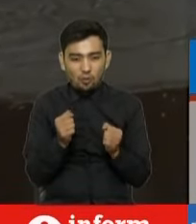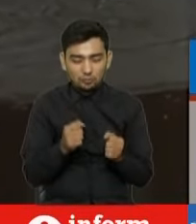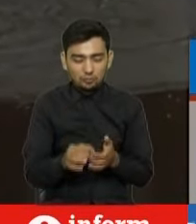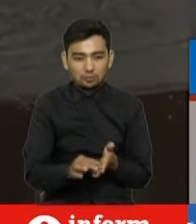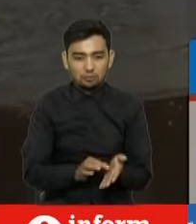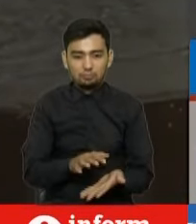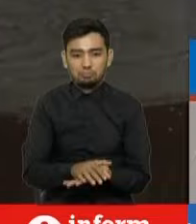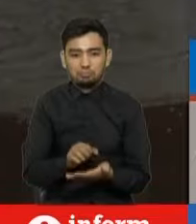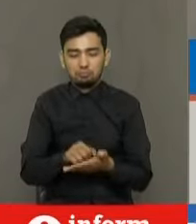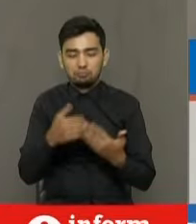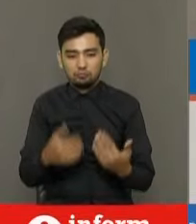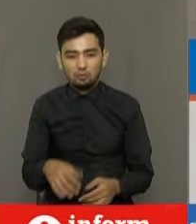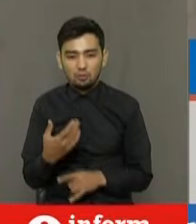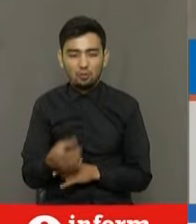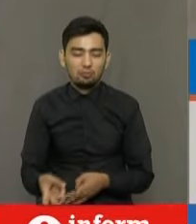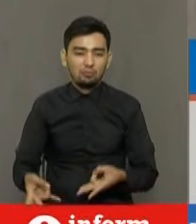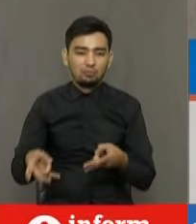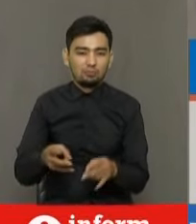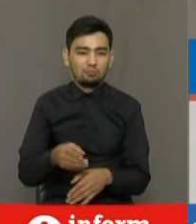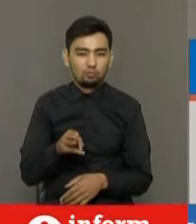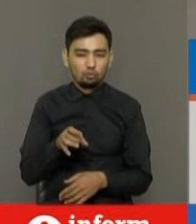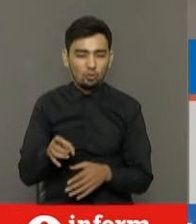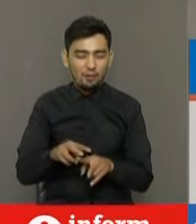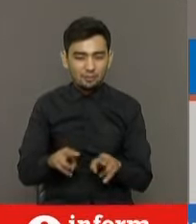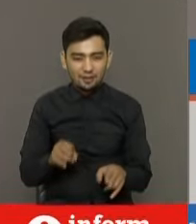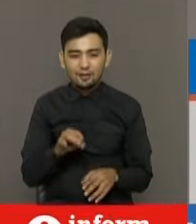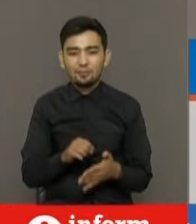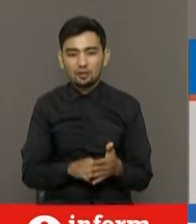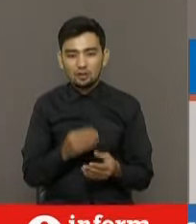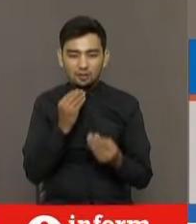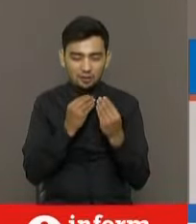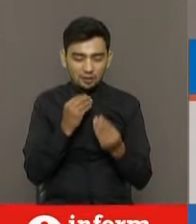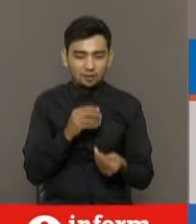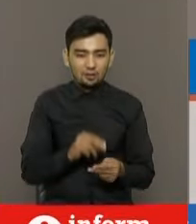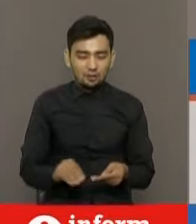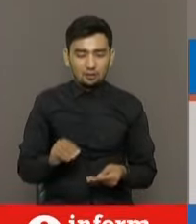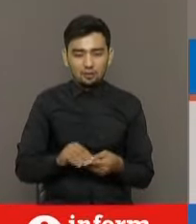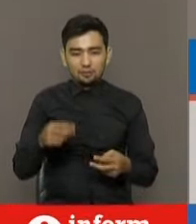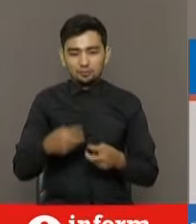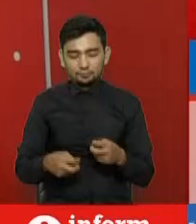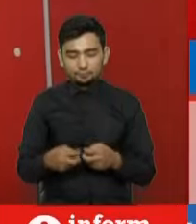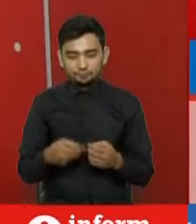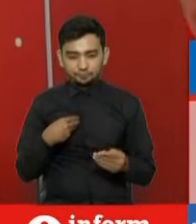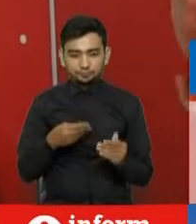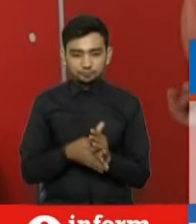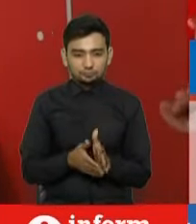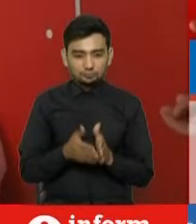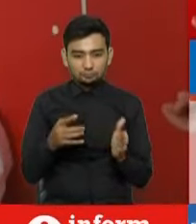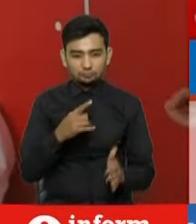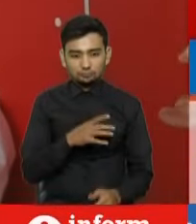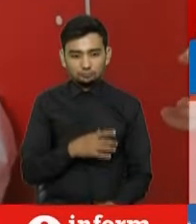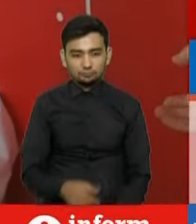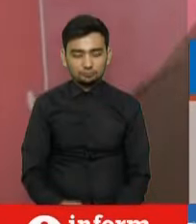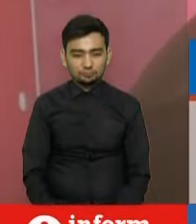істен шығып, қазір ауласында шаң басып тұр екен. Соның кесірінен азық түлік те қайта-қайта бөлініп, шығынға шаш етектен баттық